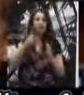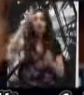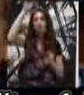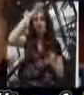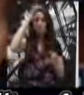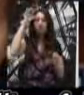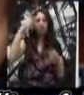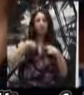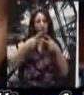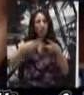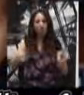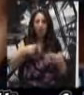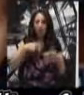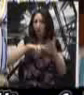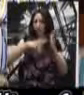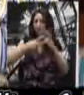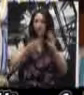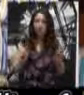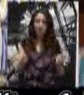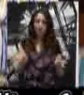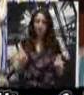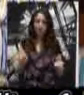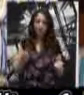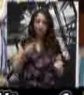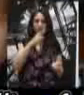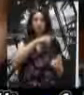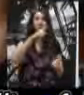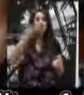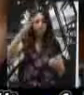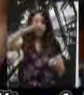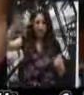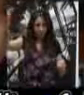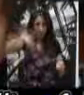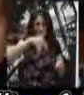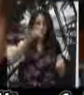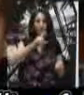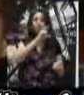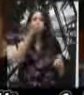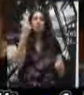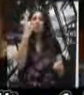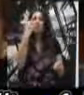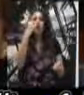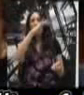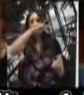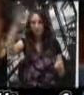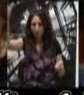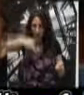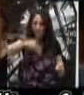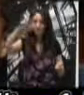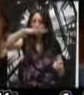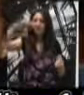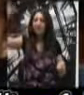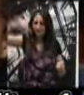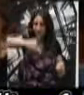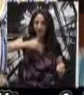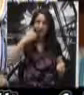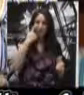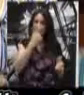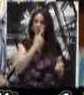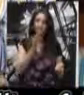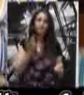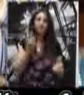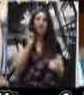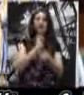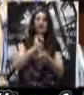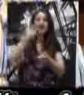بنصيب ربنا. طب هي بتطمني عليهم؟ بيجيبوا لي هنا كل شهر، بيجوا لي هنا. بيجوا لي؟